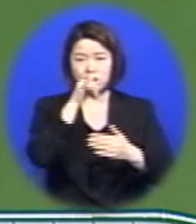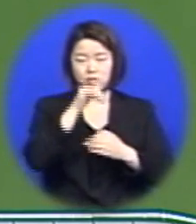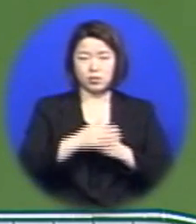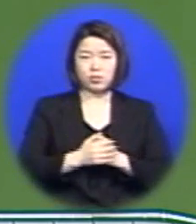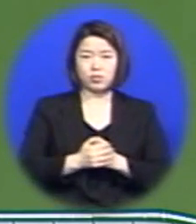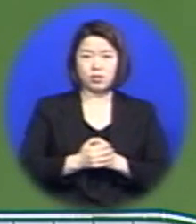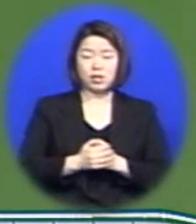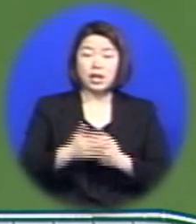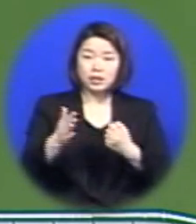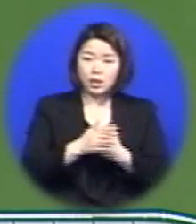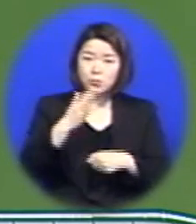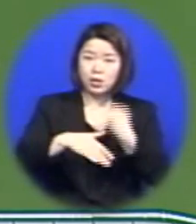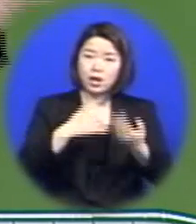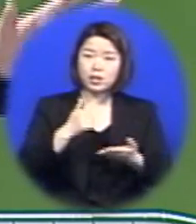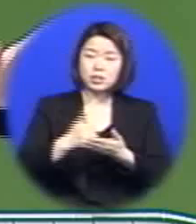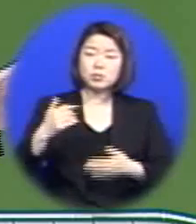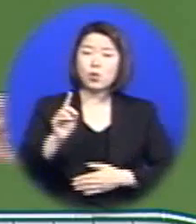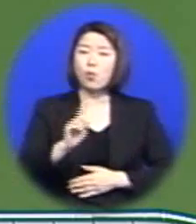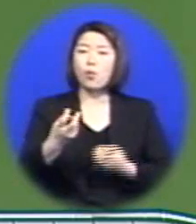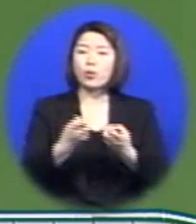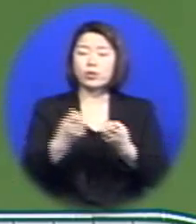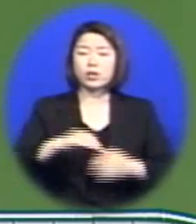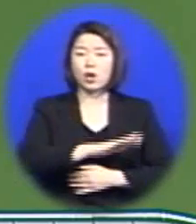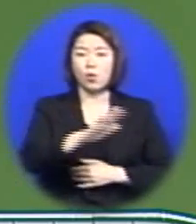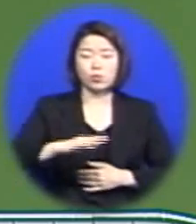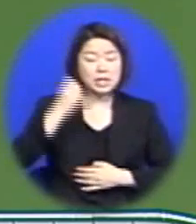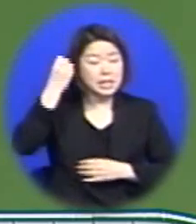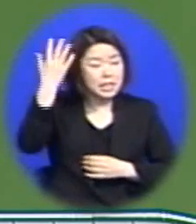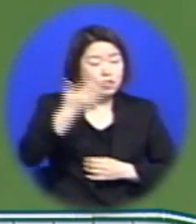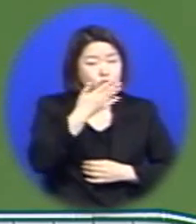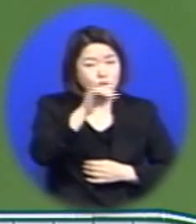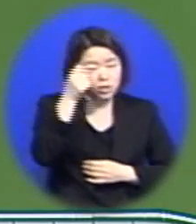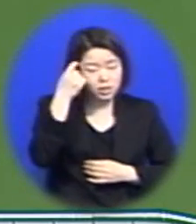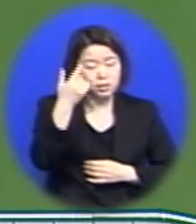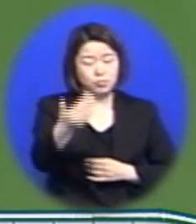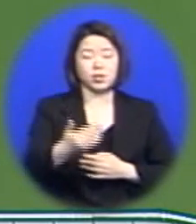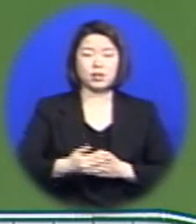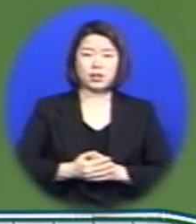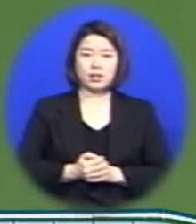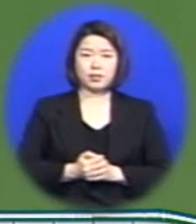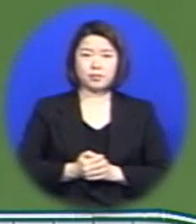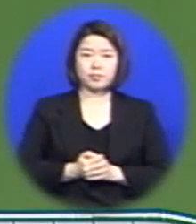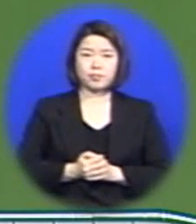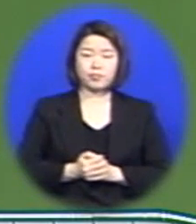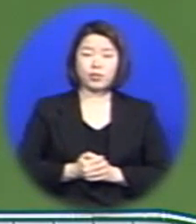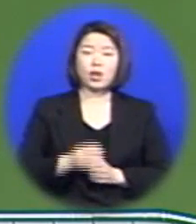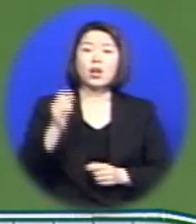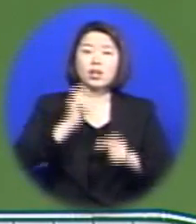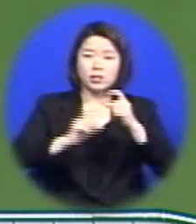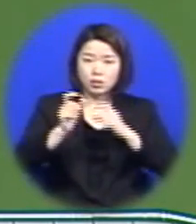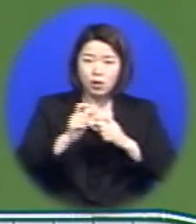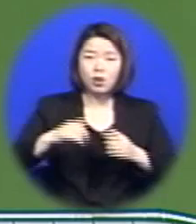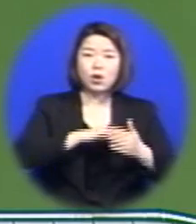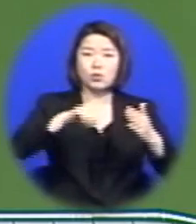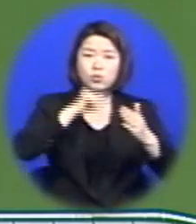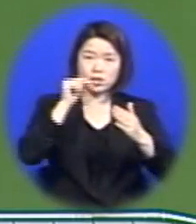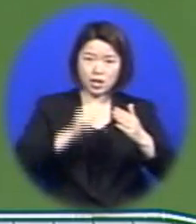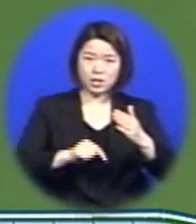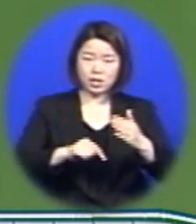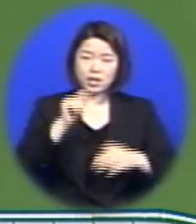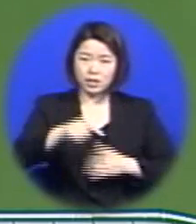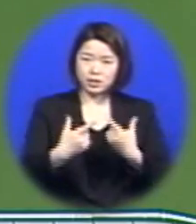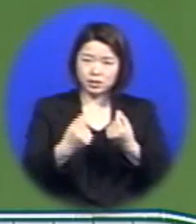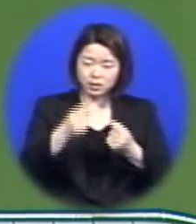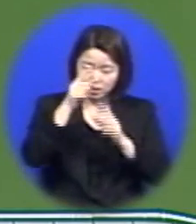그러니 하나님이 어떻게 우리를 잊으신 잊으실 수 있겠습니까 게다가 우리 안에 그렇게